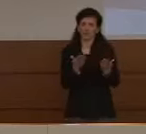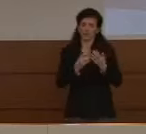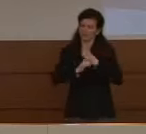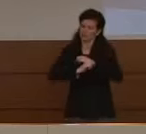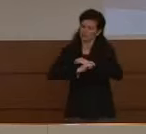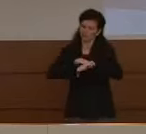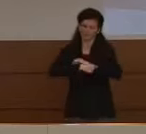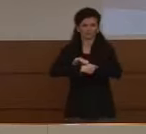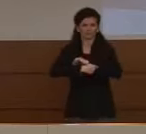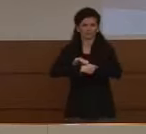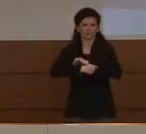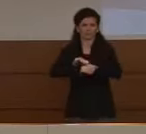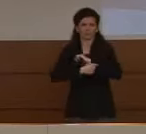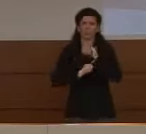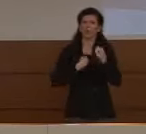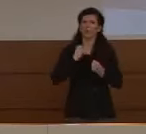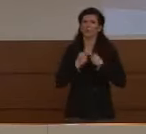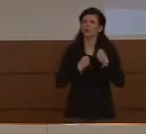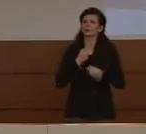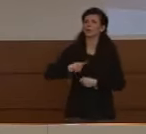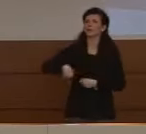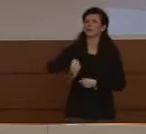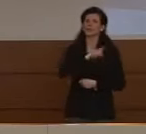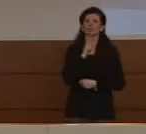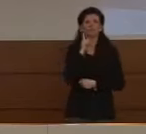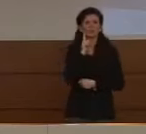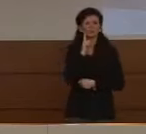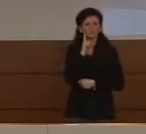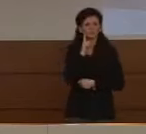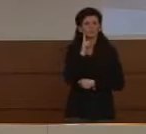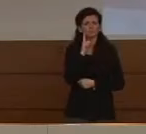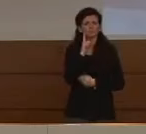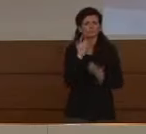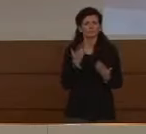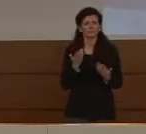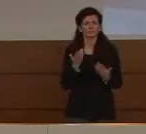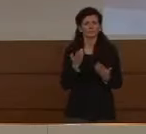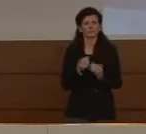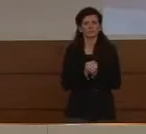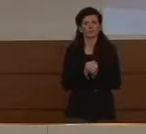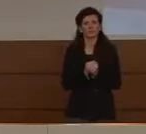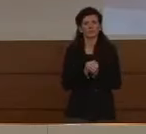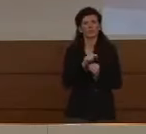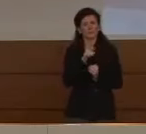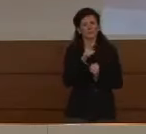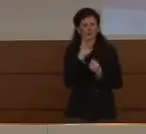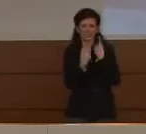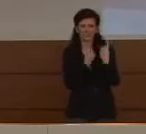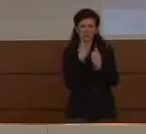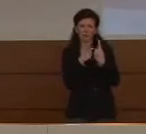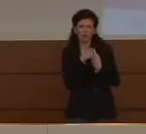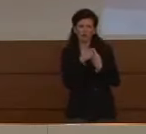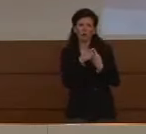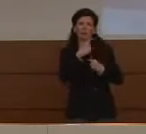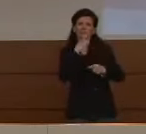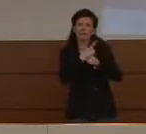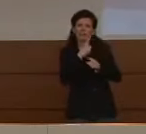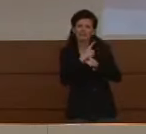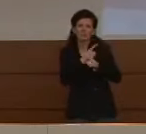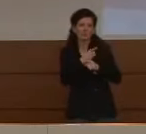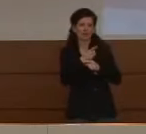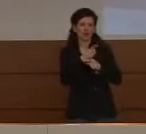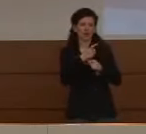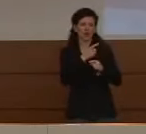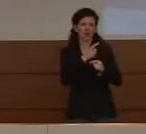i comportamenti che abbiamo perchè essendoci proprio questo tipo di situazione la necessità di una degenza